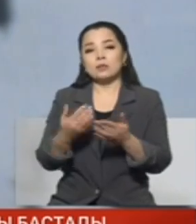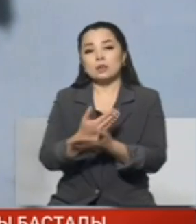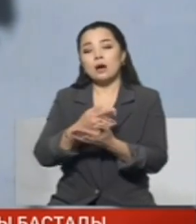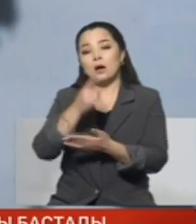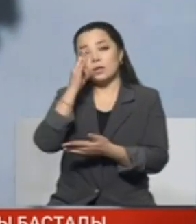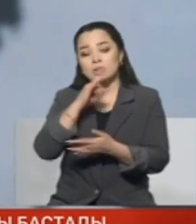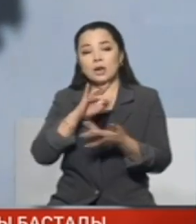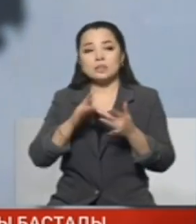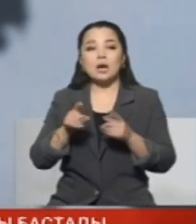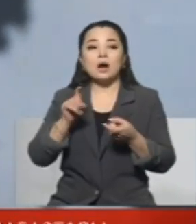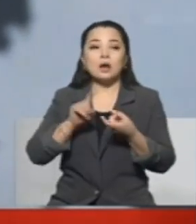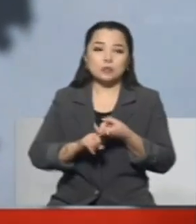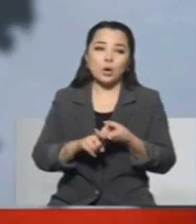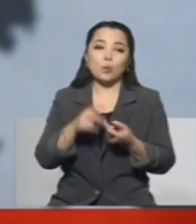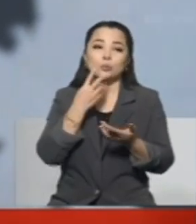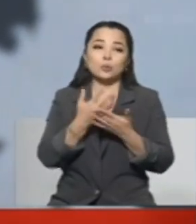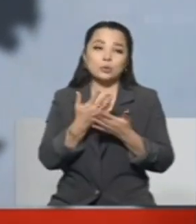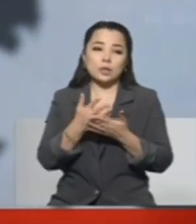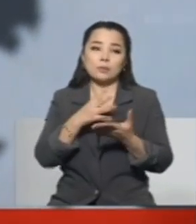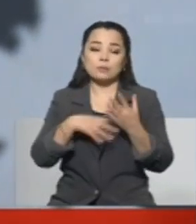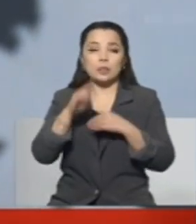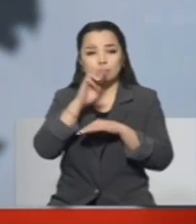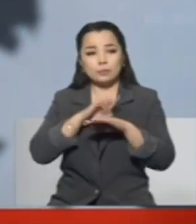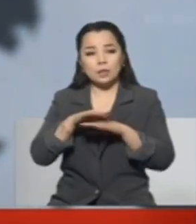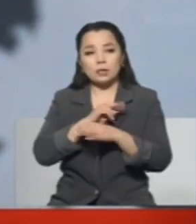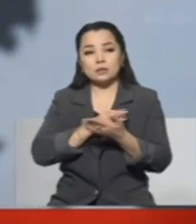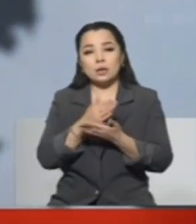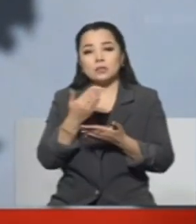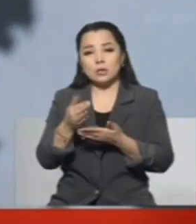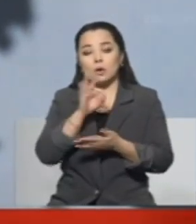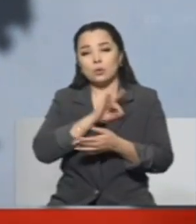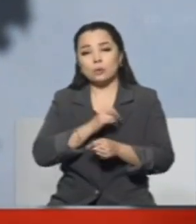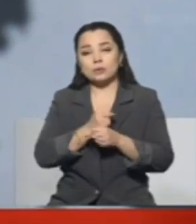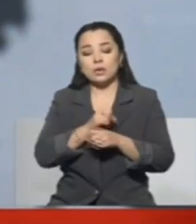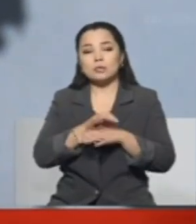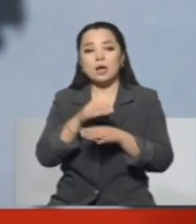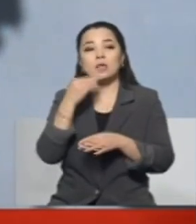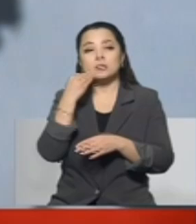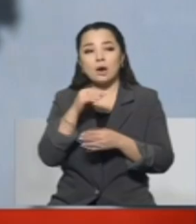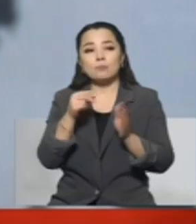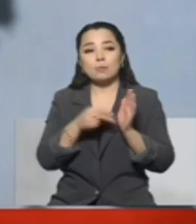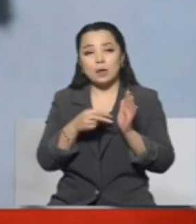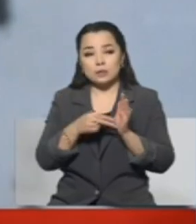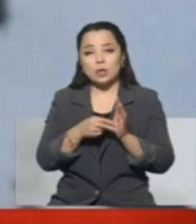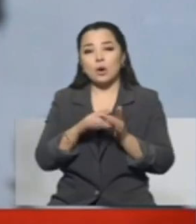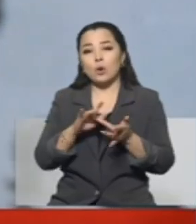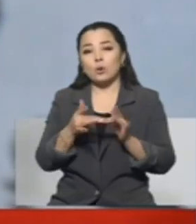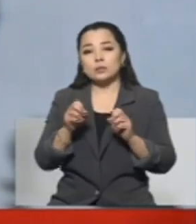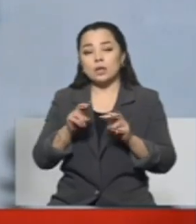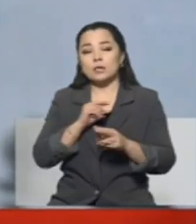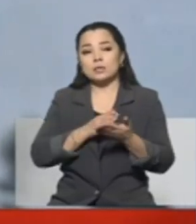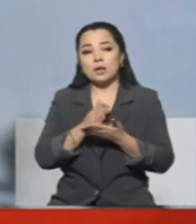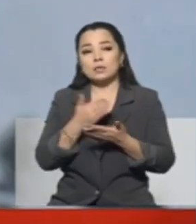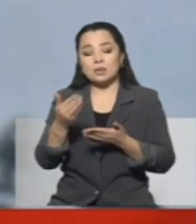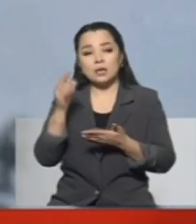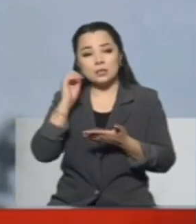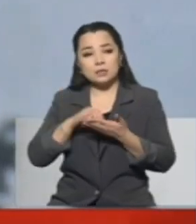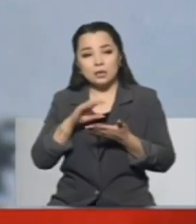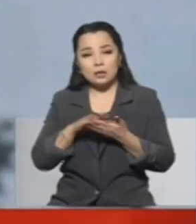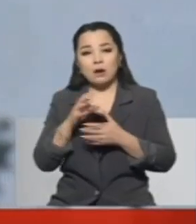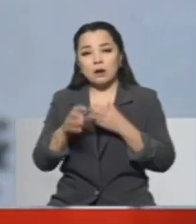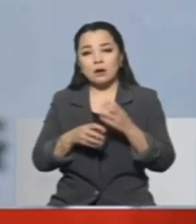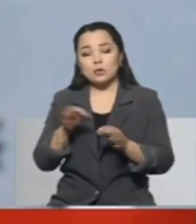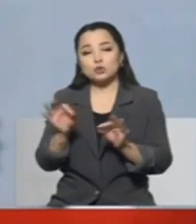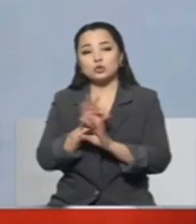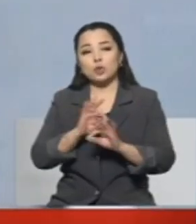Қазақстан интернет арқылы көрсетілетін мемлекеттік қызметтердің қолжетімділігі мен сапасын бағалайтын онлайн қызметтер индексінде әлемдегі